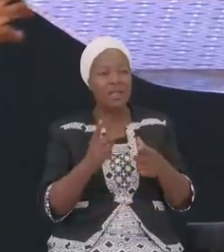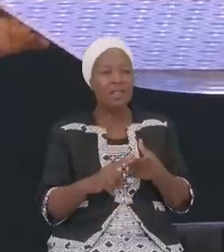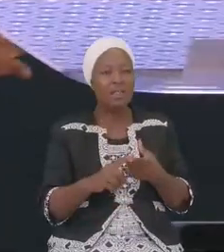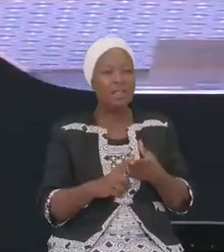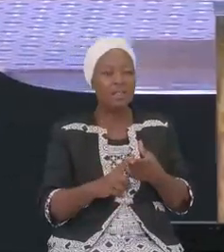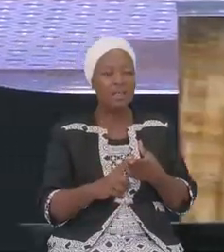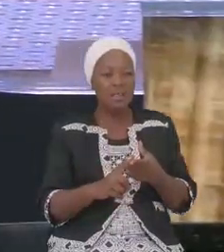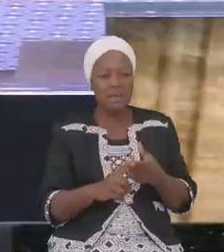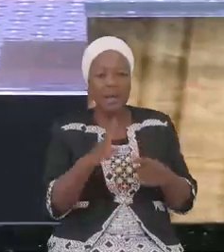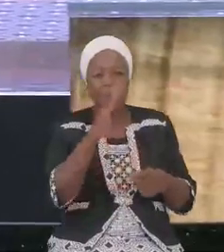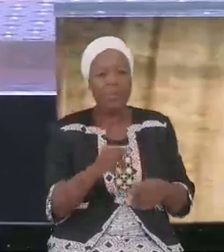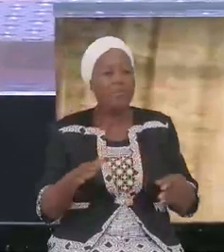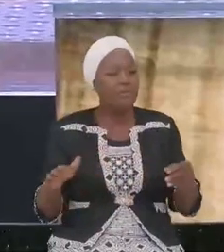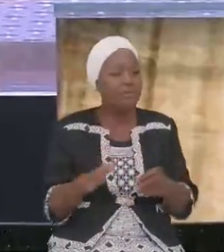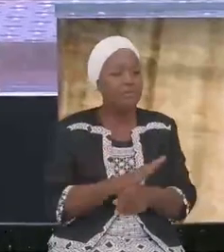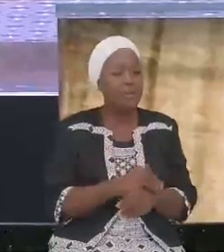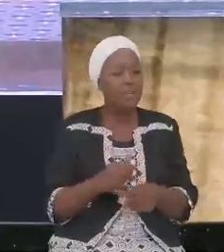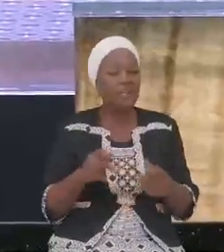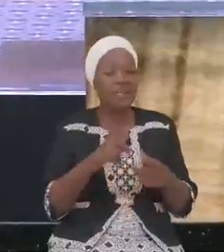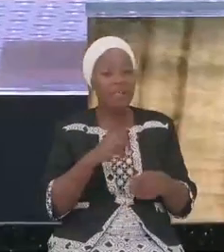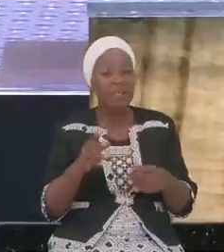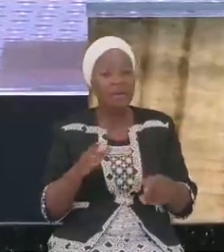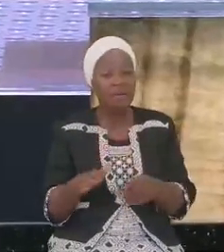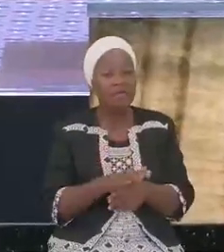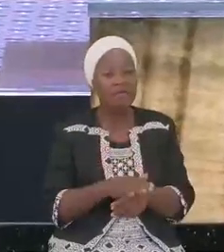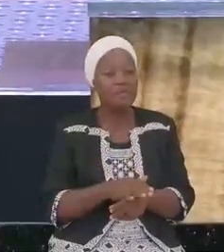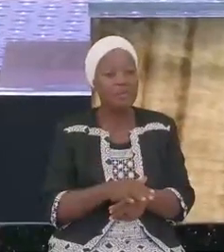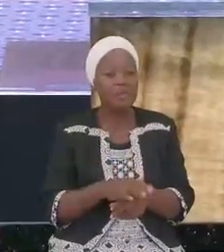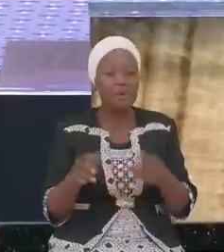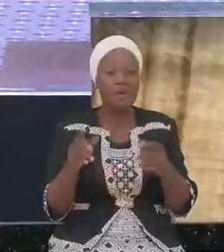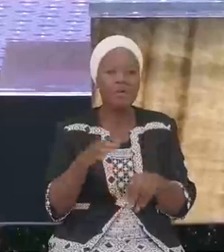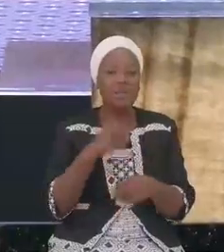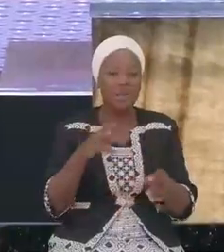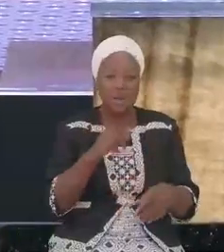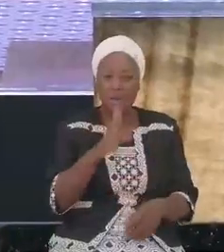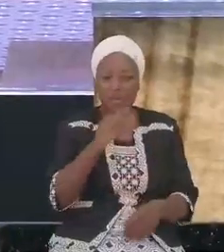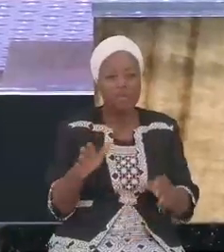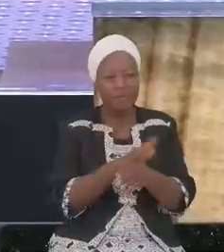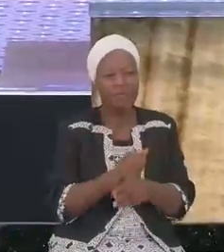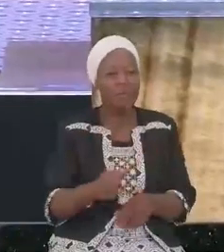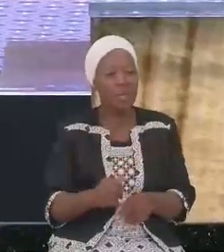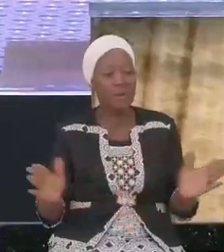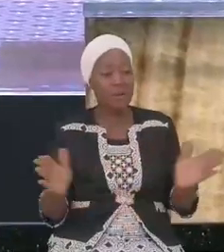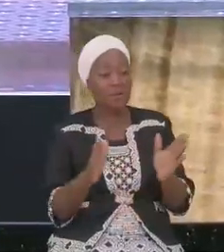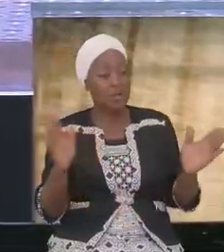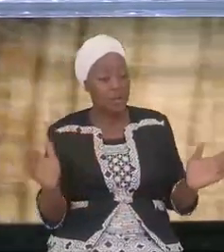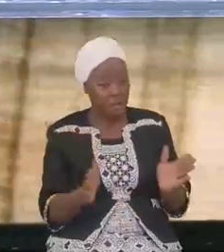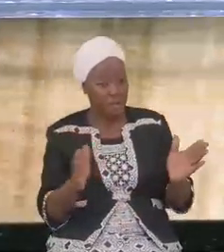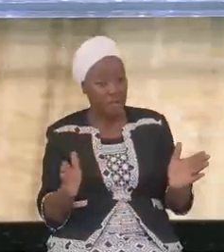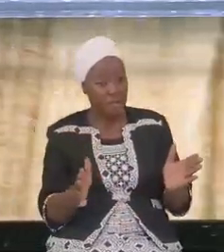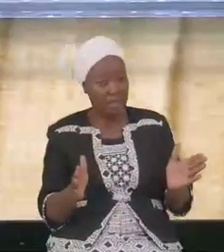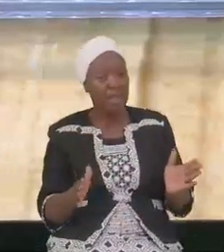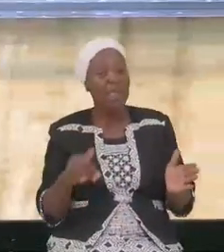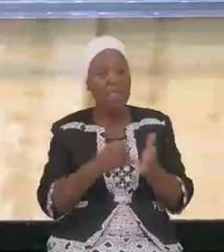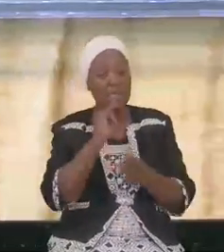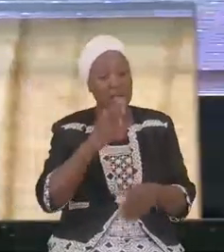qu'il promet, il peut aussi l'accomplir cette année. Sera une année d'accomplissement